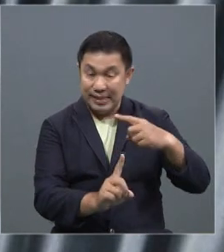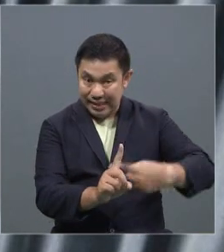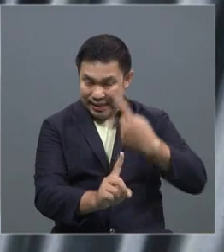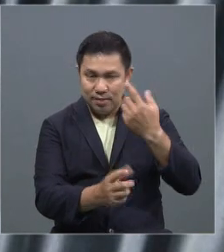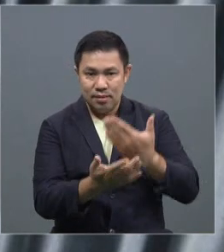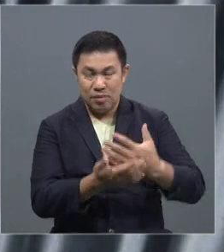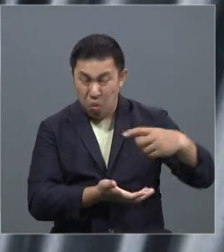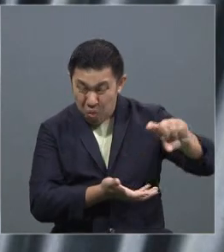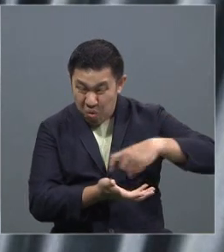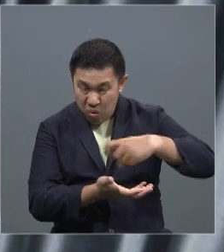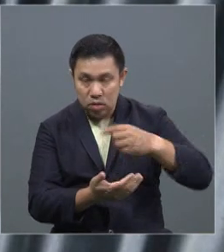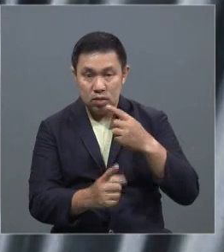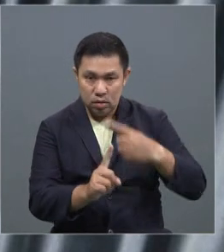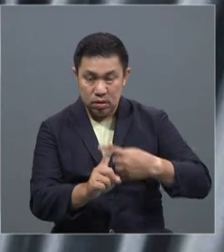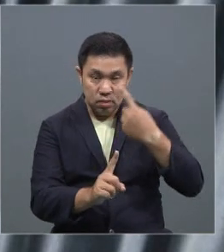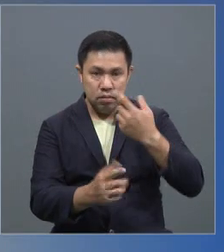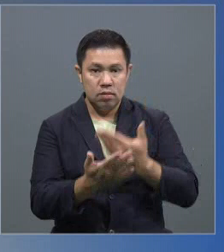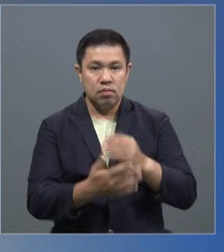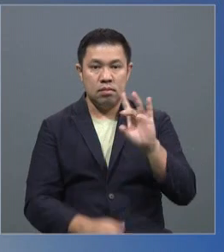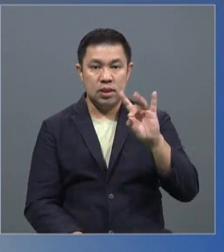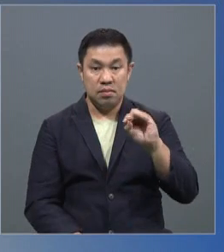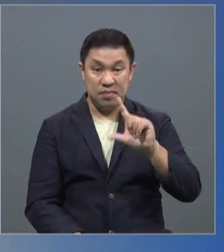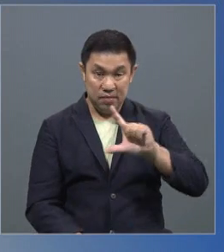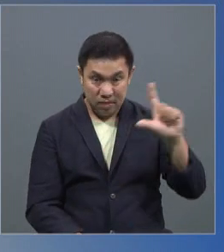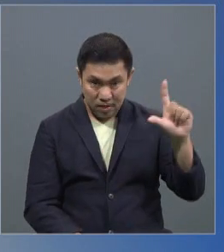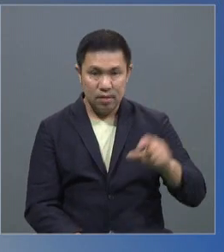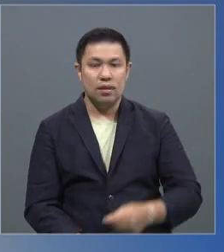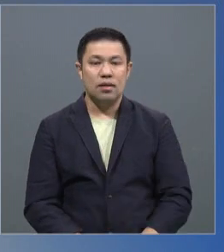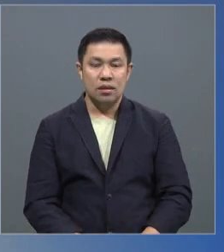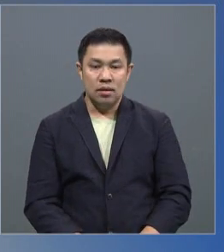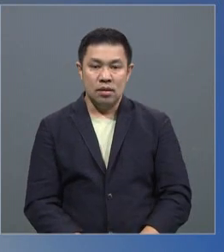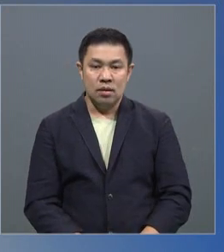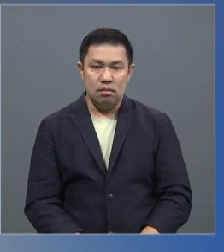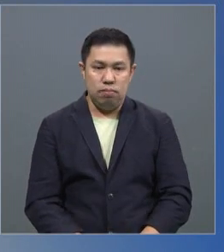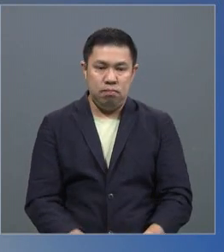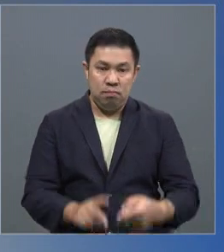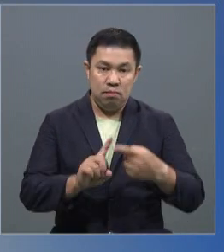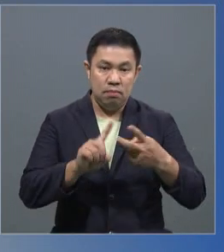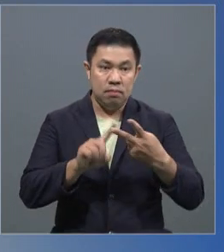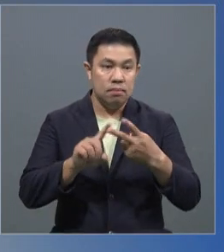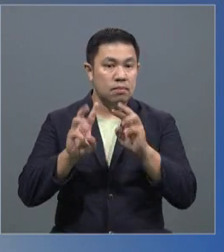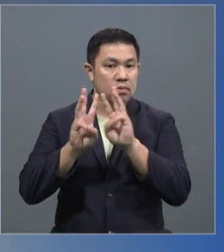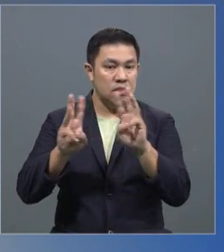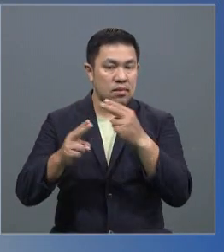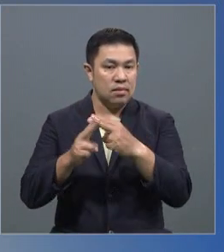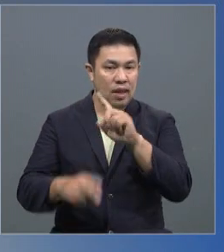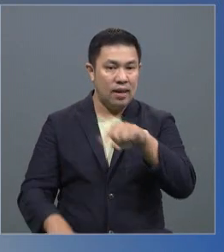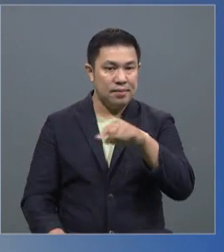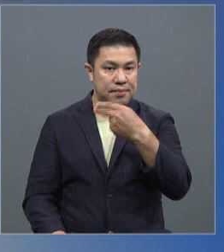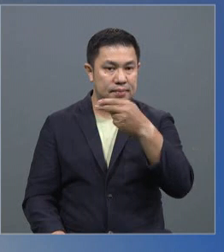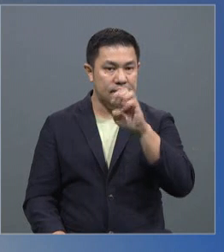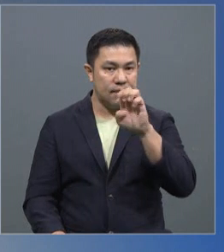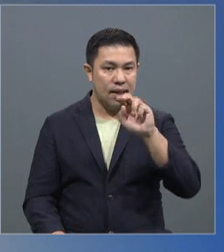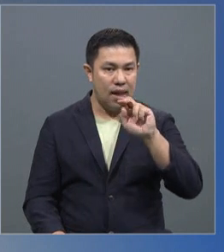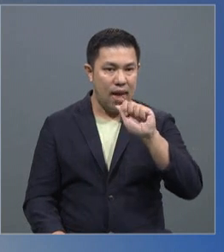ชมกว่า 80ล้านบาทอนี่คือเว็บนี้นะครับเครือข่ายที่ 2คือเว็บไซต์เฮงลอตโต้นะคะก็จับ